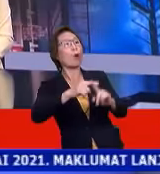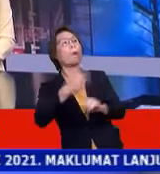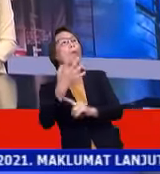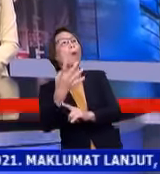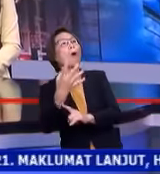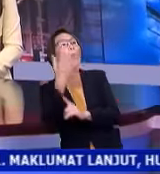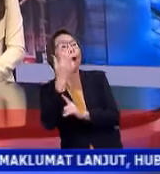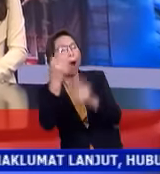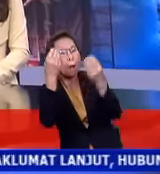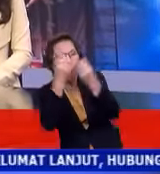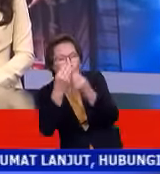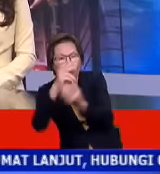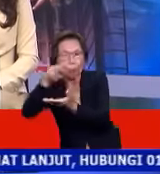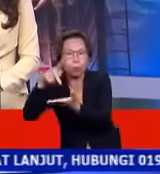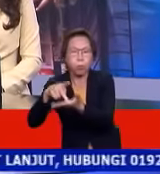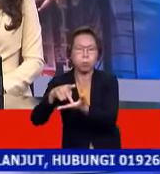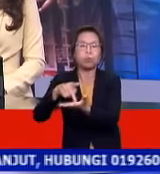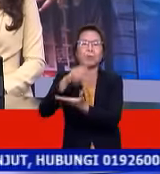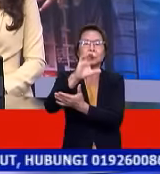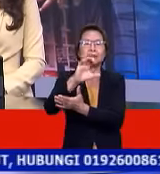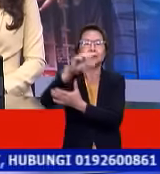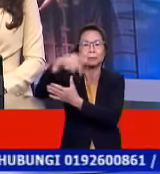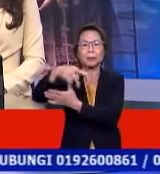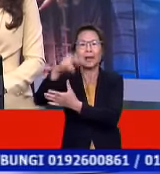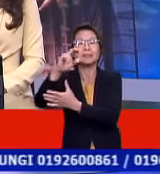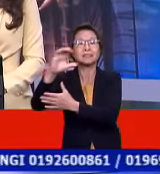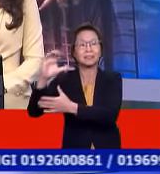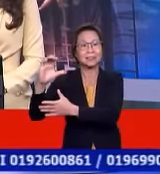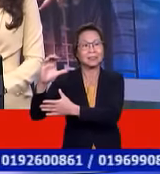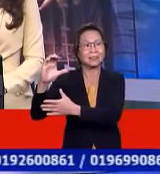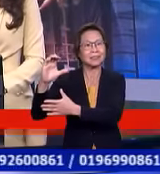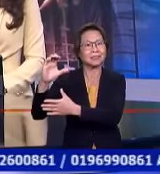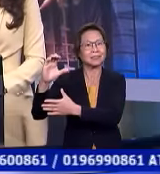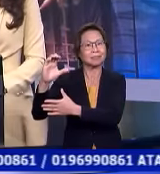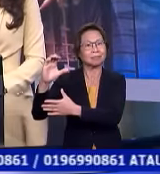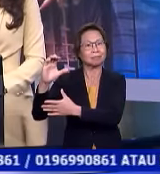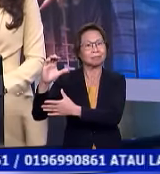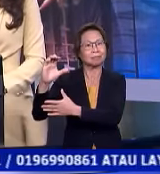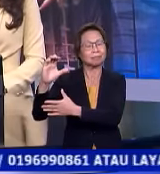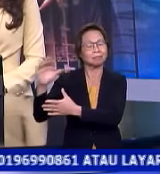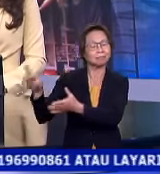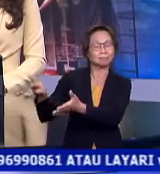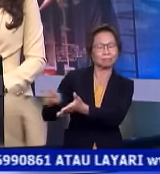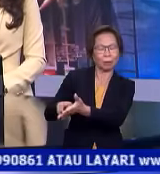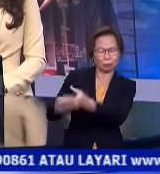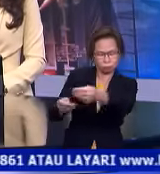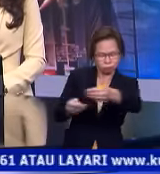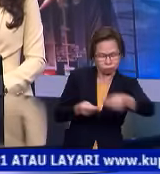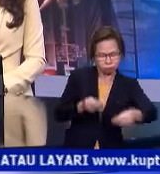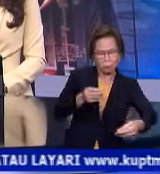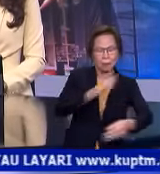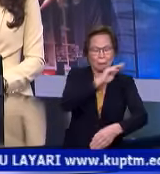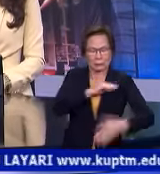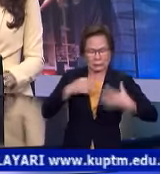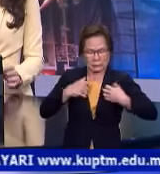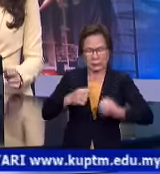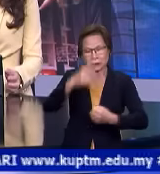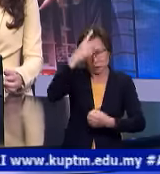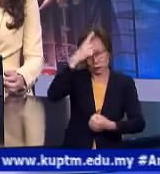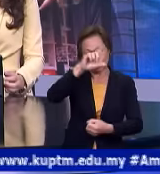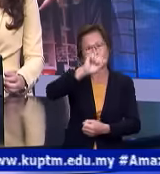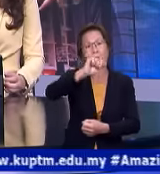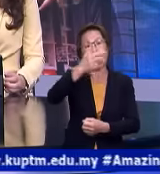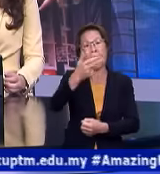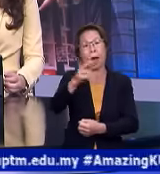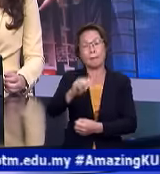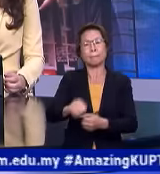berdasarkan data daripada Pusat Kesiapsiagaan dan Tindakan Cepat Krisis CPRC. Menteri Kesihatan Datuk Seri Dr. Adham Baba dalam